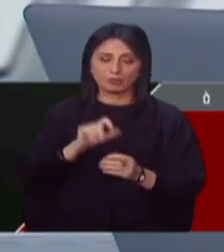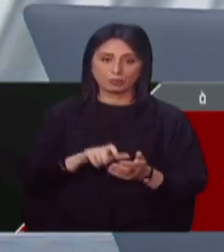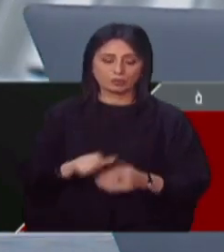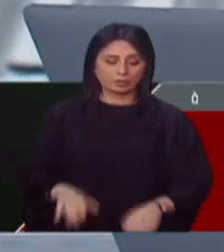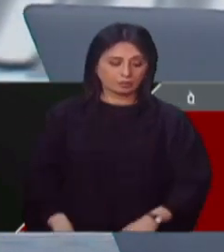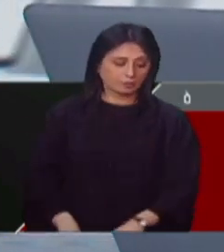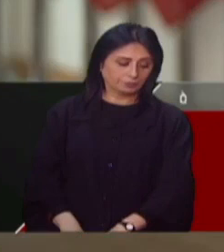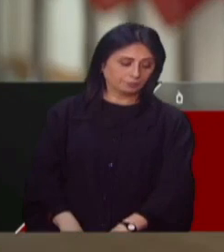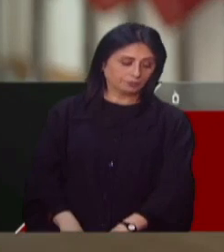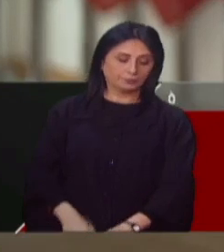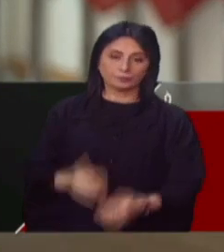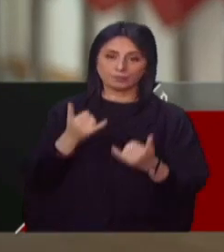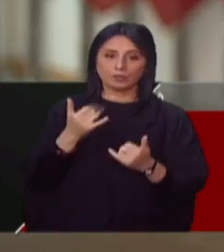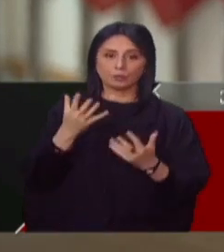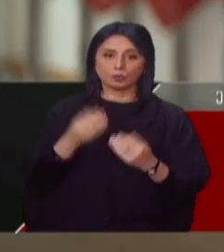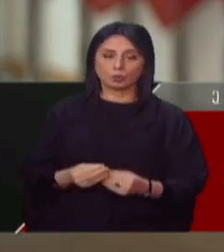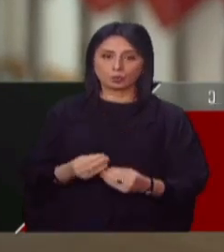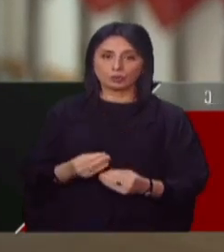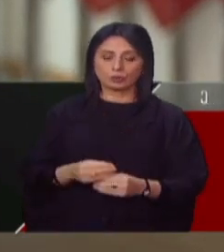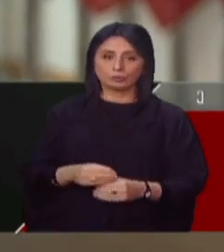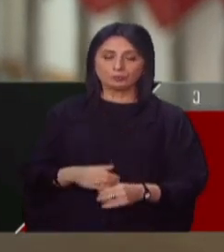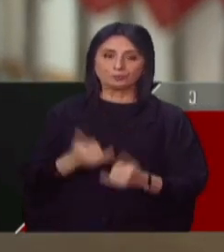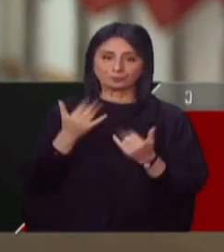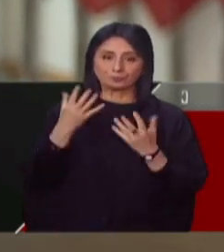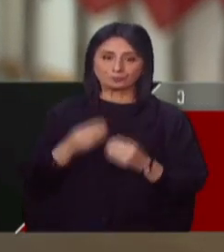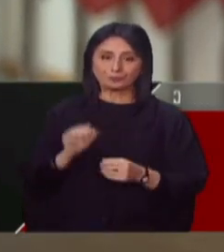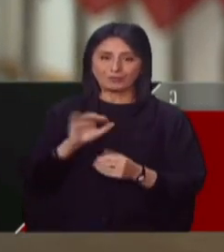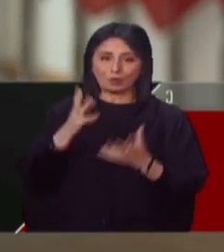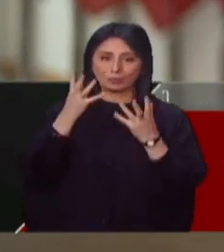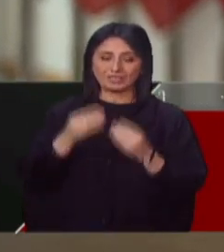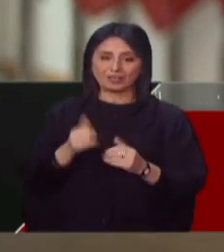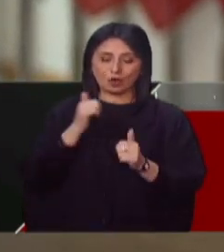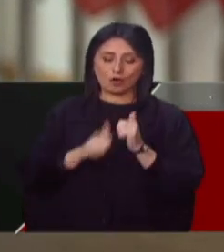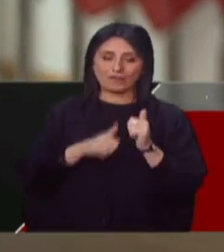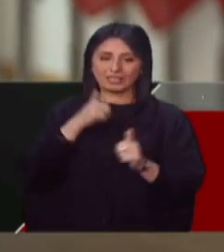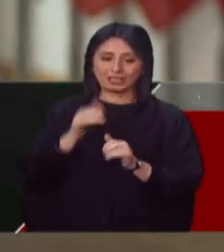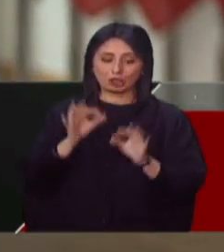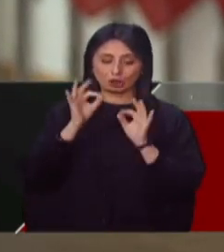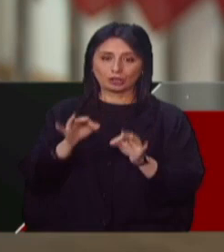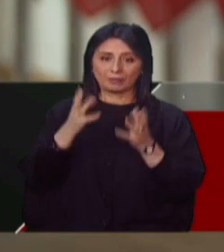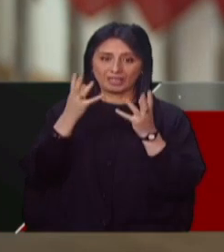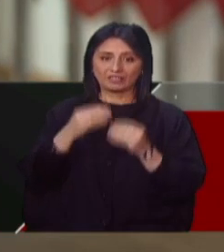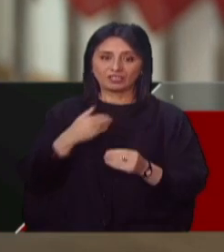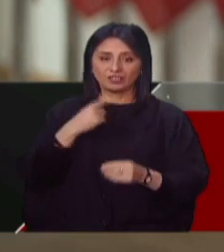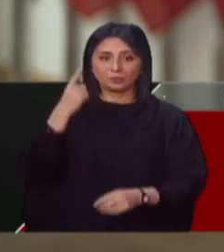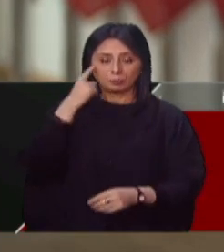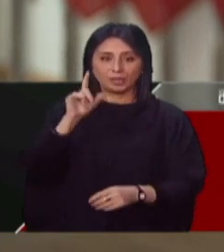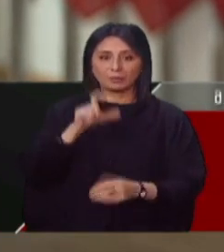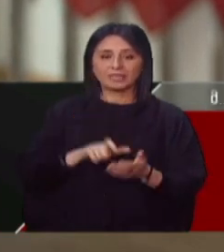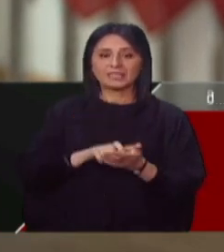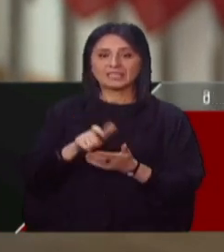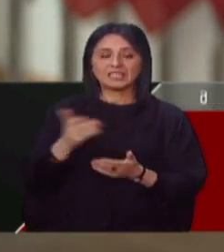გზაზე. Today is Europe Day. დღეს ევროპის დღეა. ყოველწლიურად სწორედ ამ დღეს ჩვენ ვფიქრობთ იმ